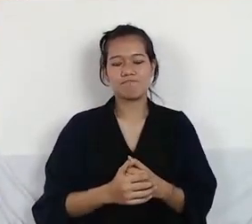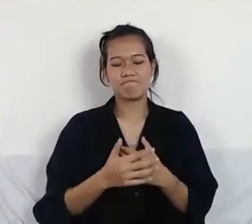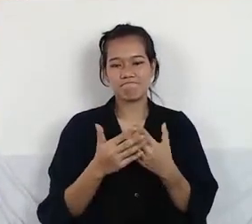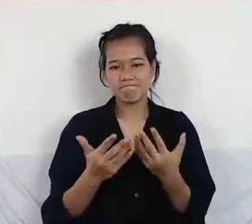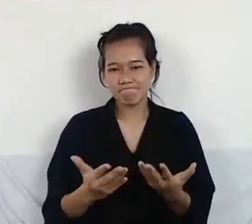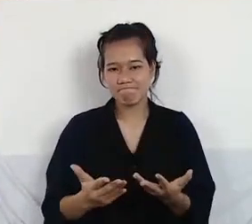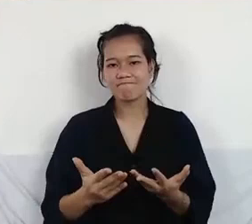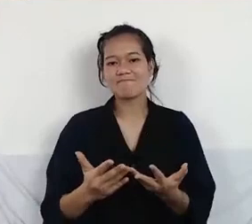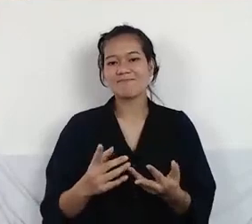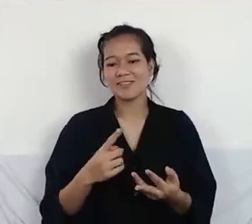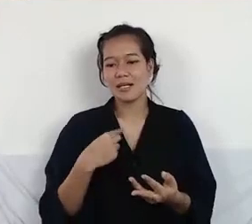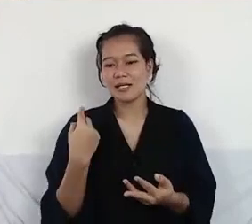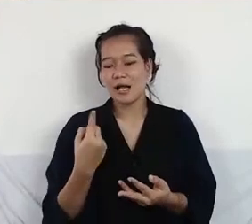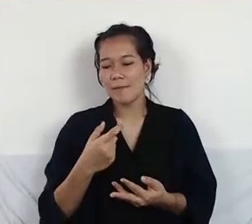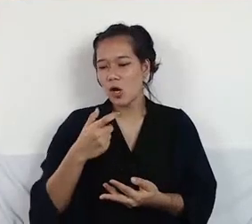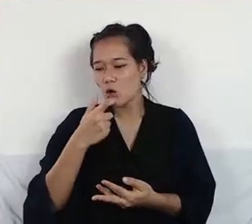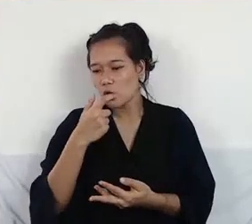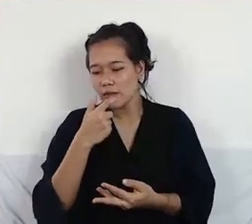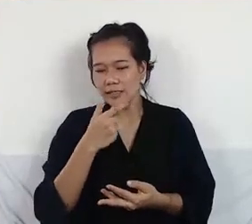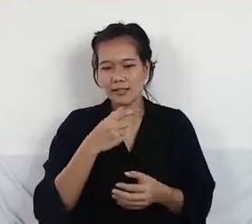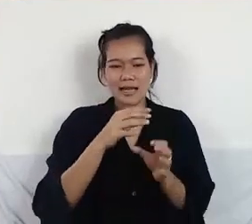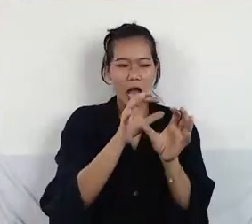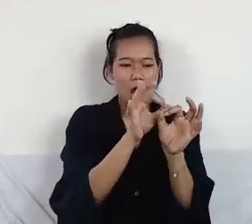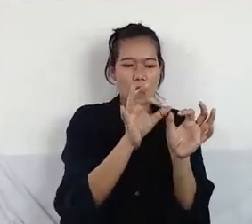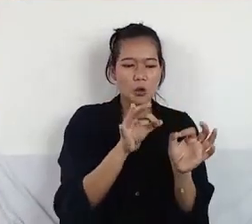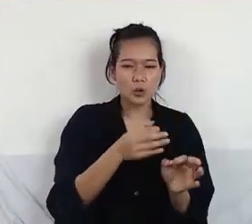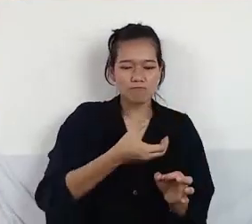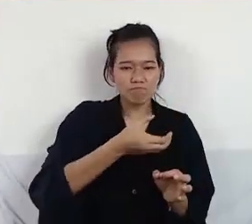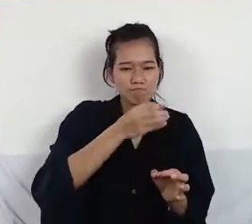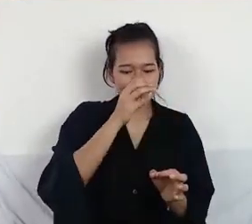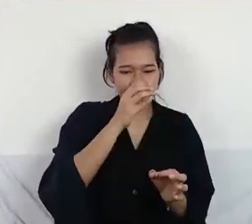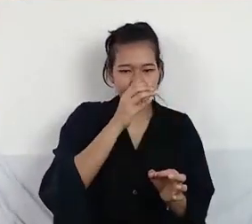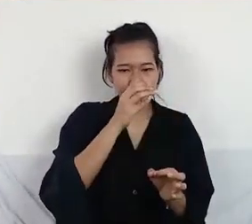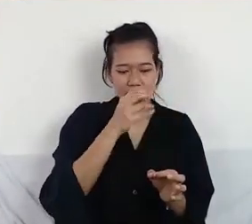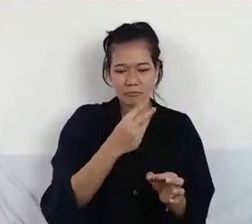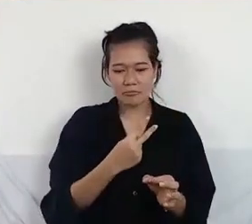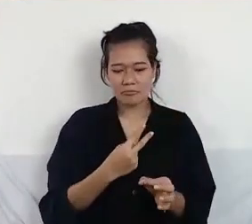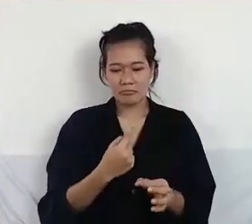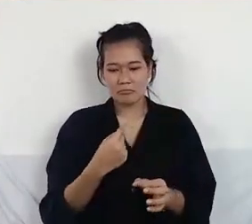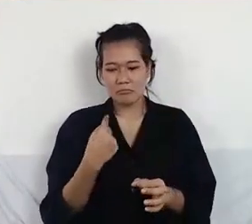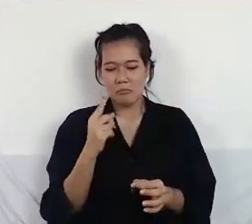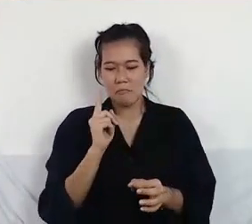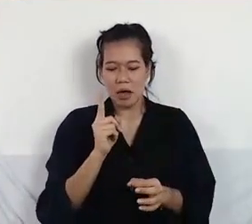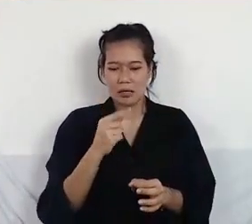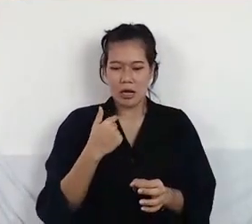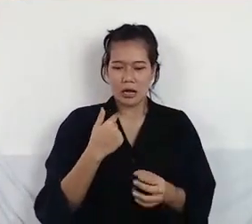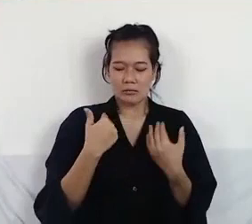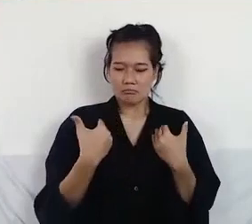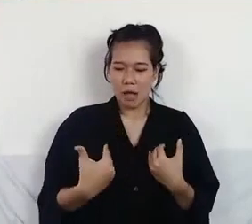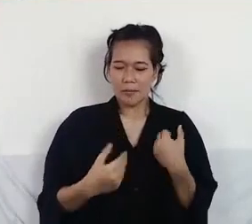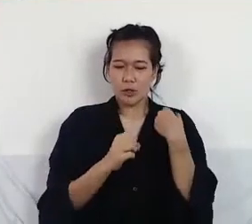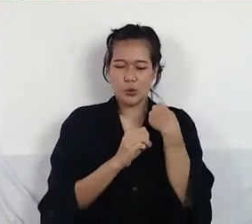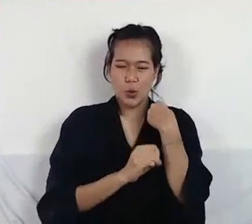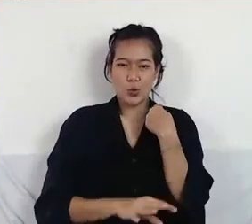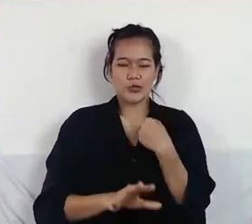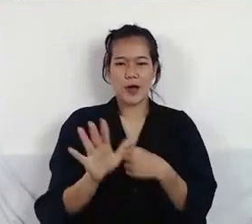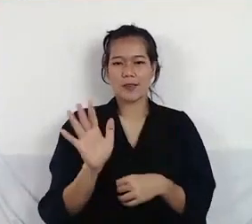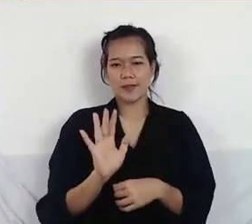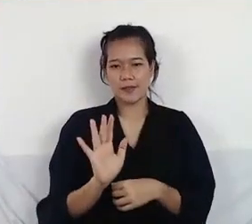Kiranya ketika kami makan roti dan minum anggur perjamuan ini, kami tidak berdosa terhadap darah dan tubuh Kristus.